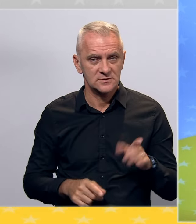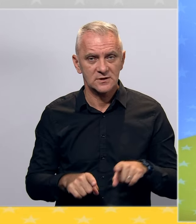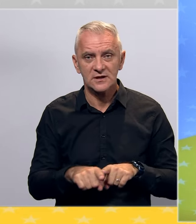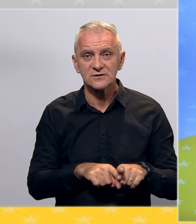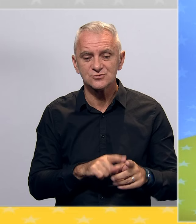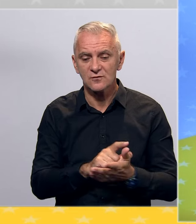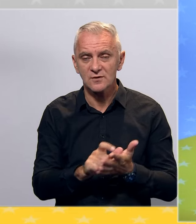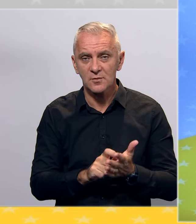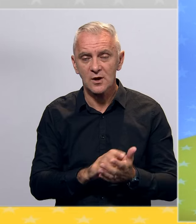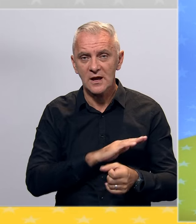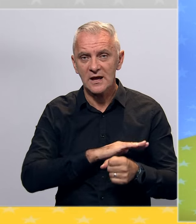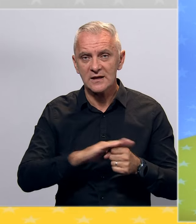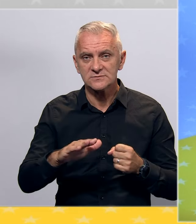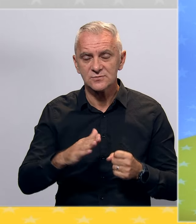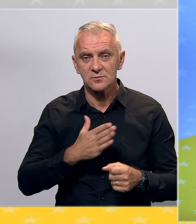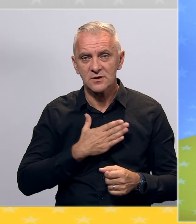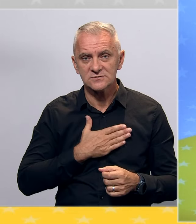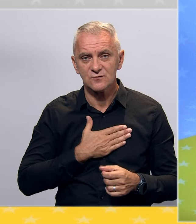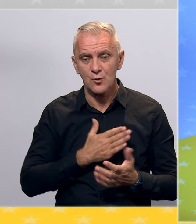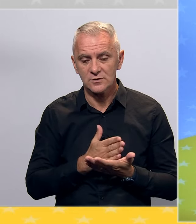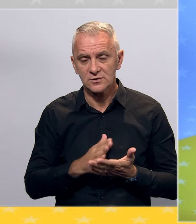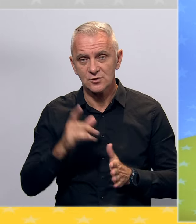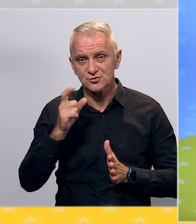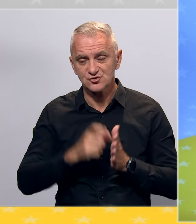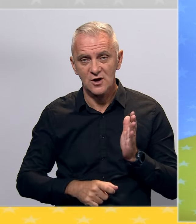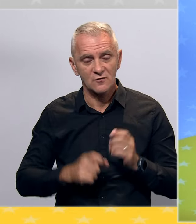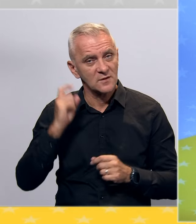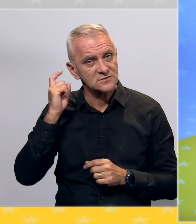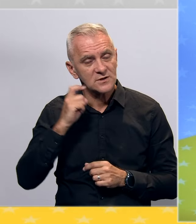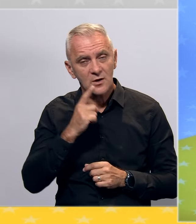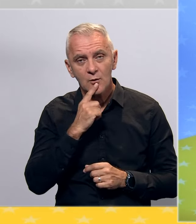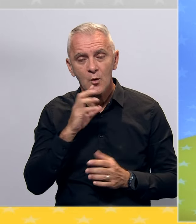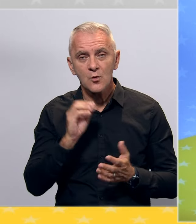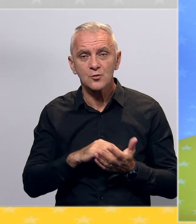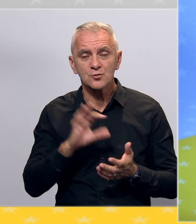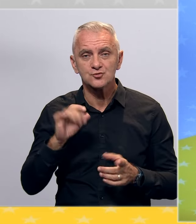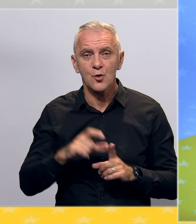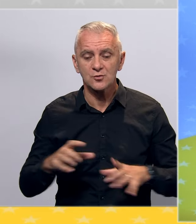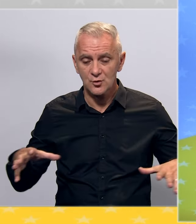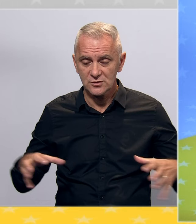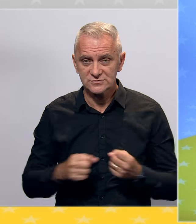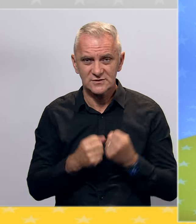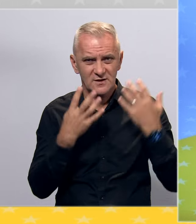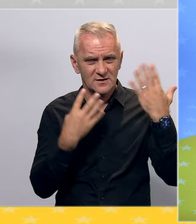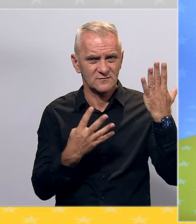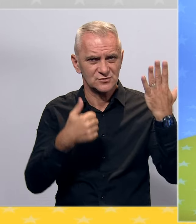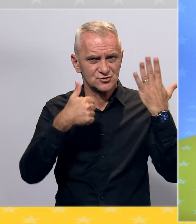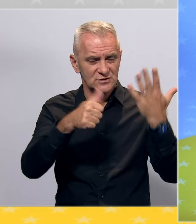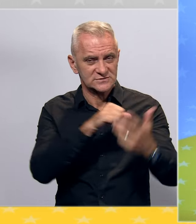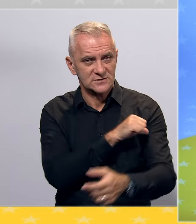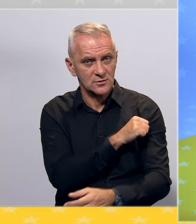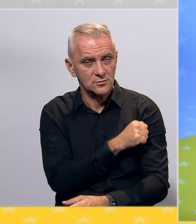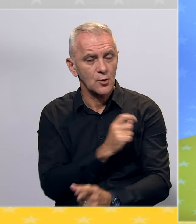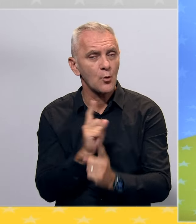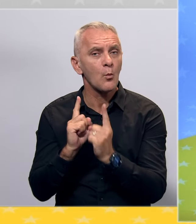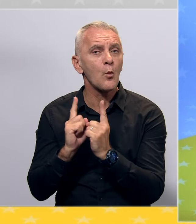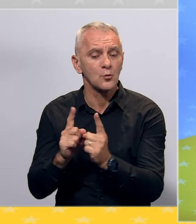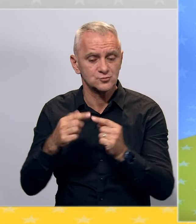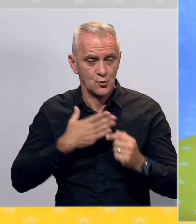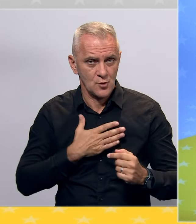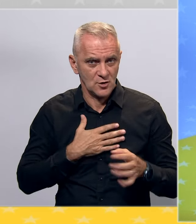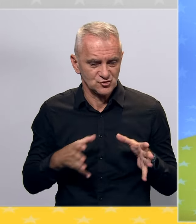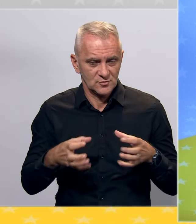ispunimo svoj dio prema članovima stranke koji još od njenog osnivanja 1996. godine ostaju u ovom